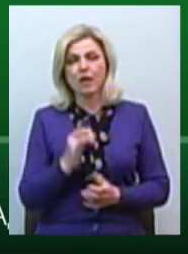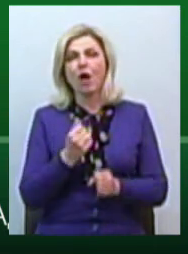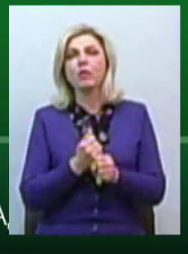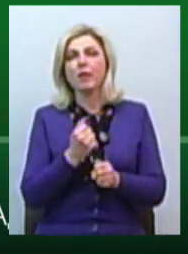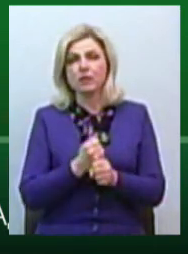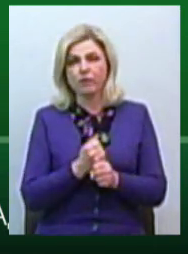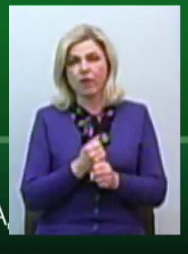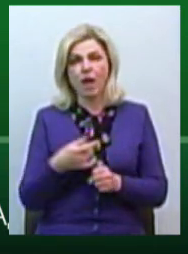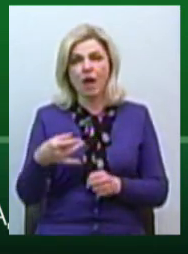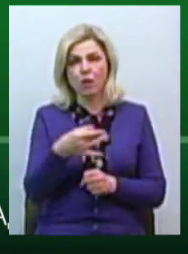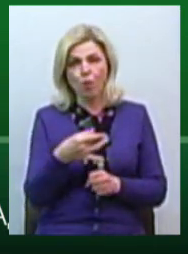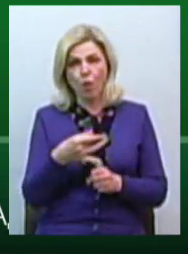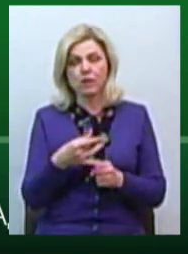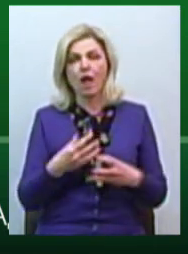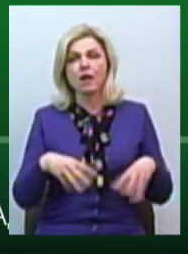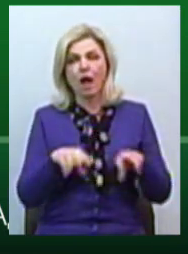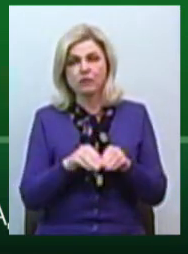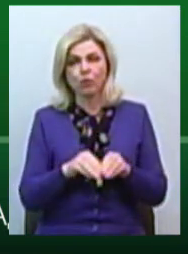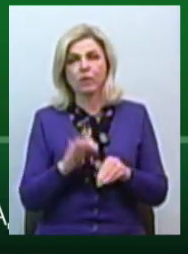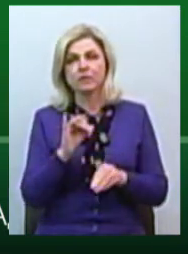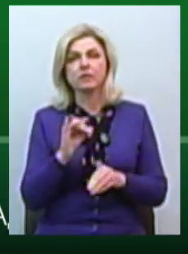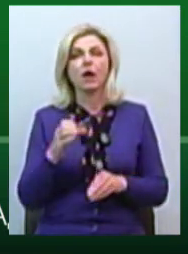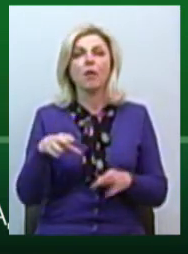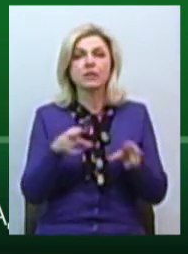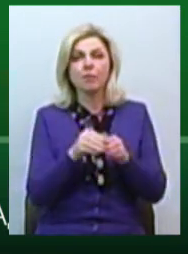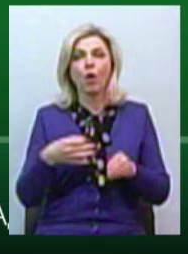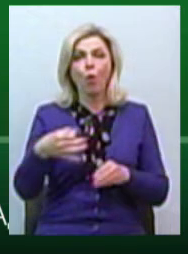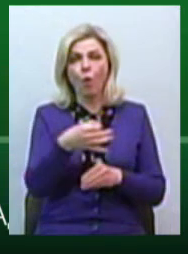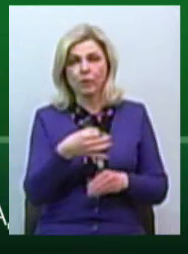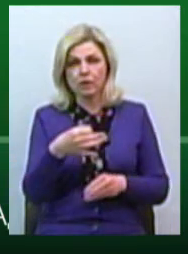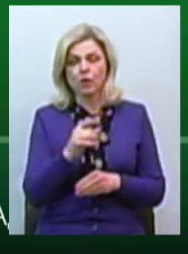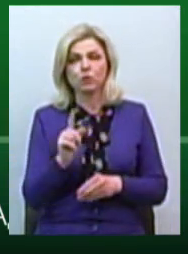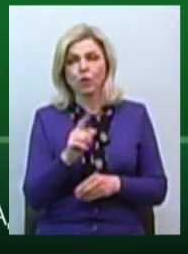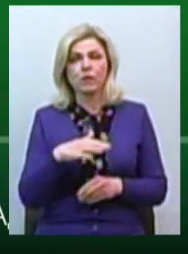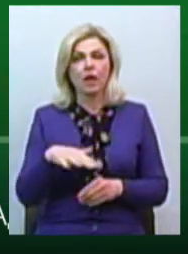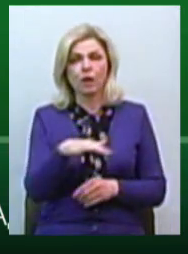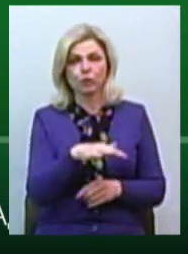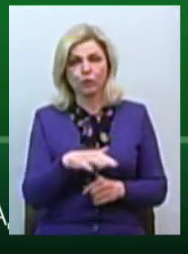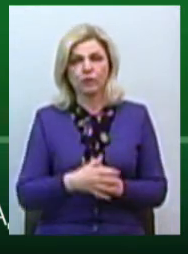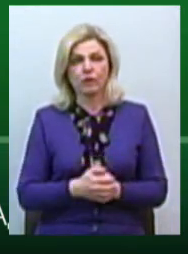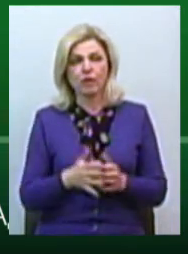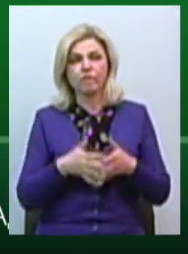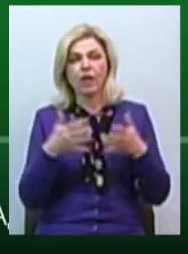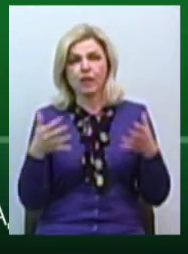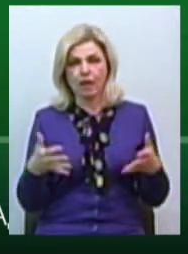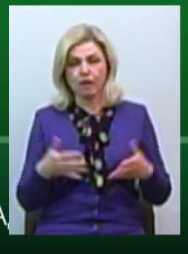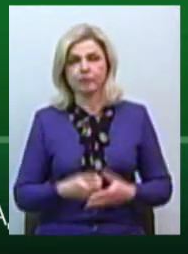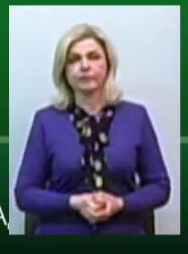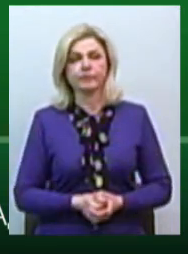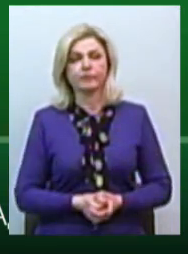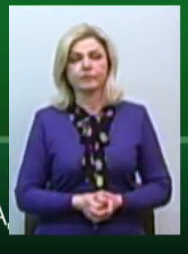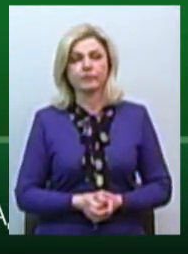слухайте, разом з областю, то територія занадто велика,